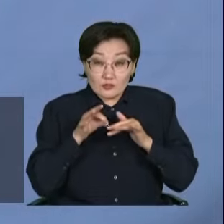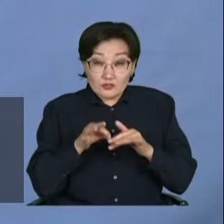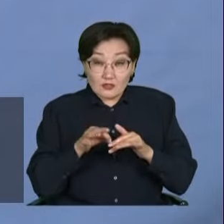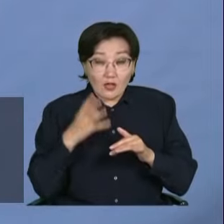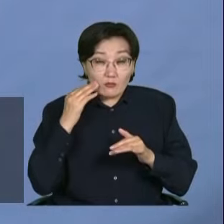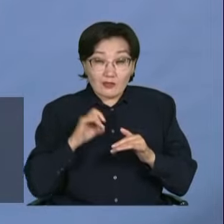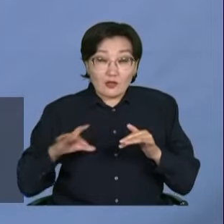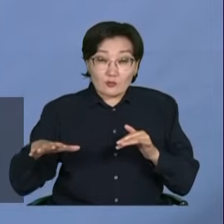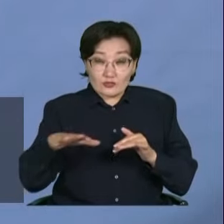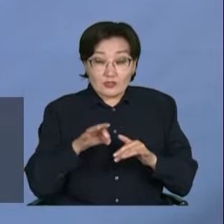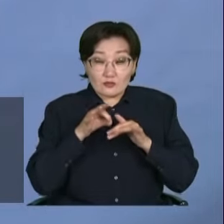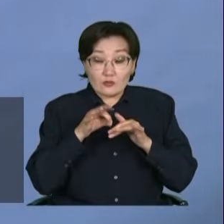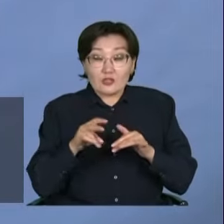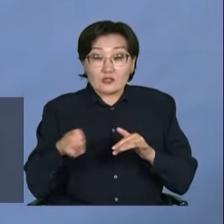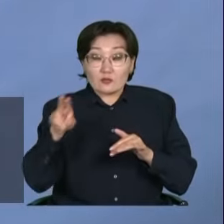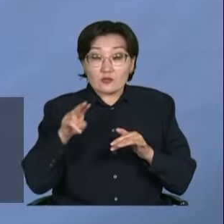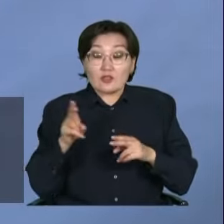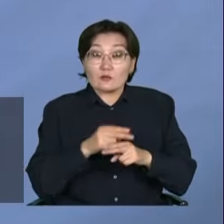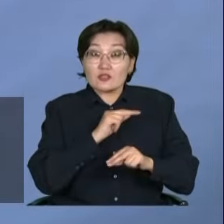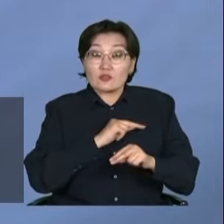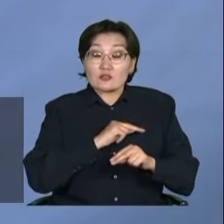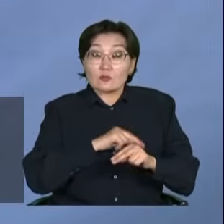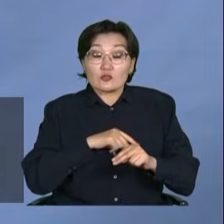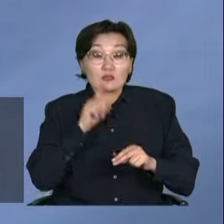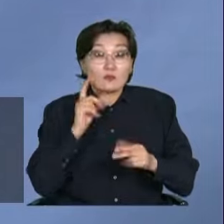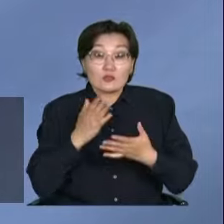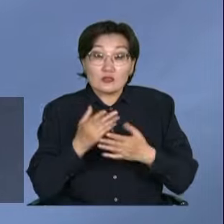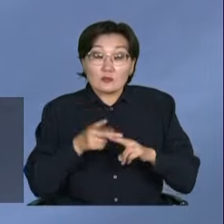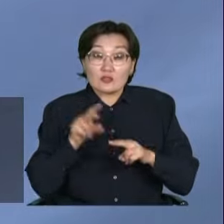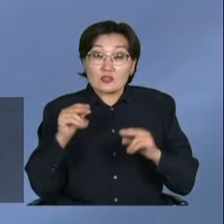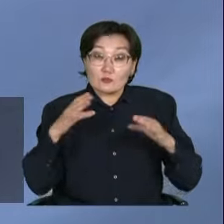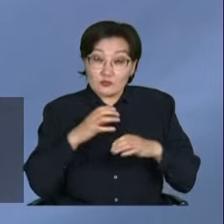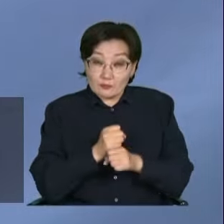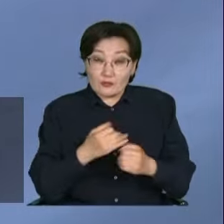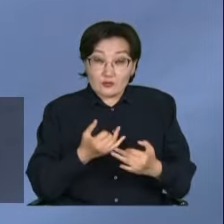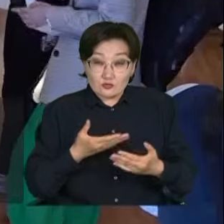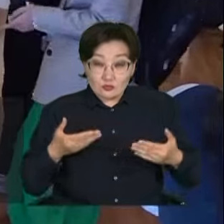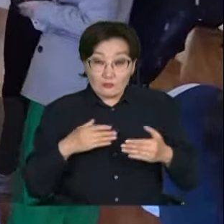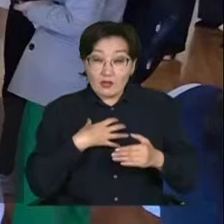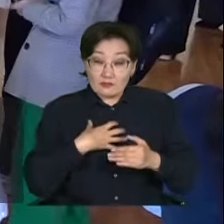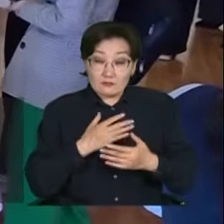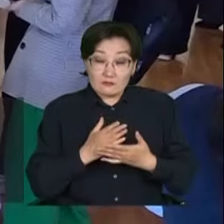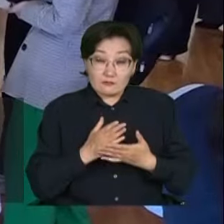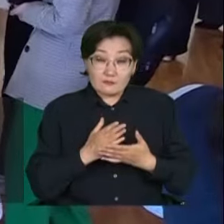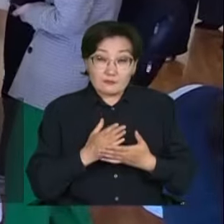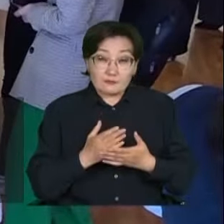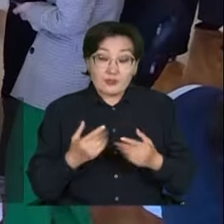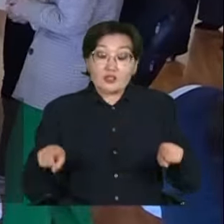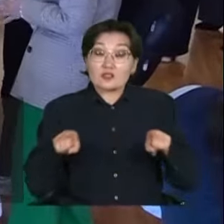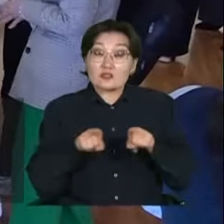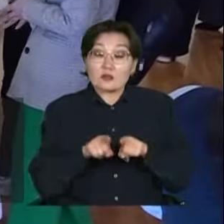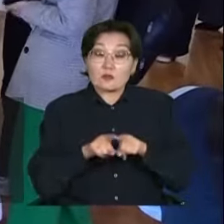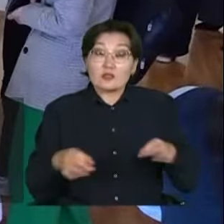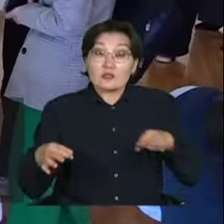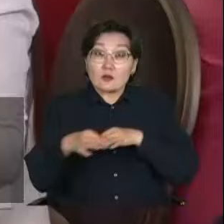47 мыңнан астам НЕЙТ санатындағы жұмыссыз жастар бар. Осы қатарды азайту әрине біз үшін маңызды. Дәл осындай